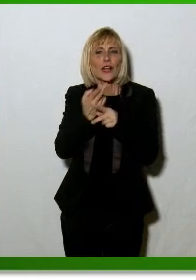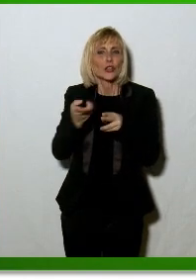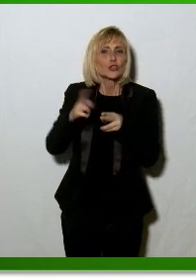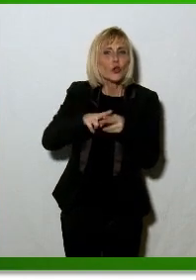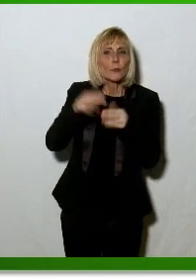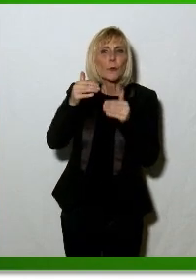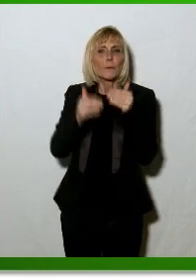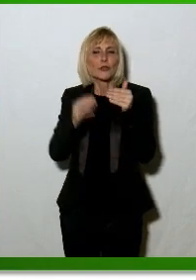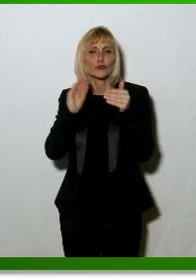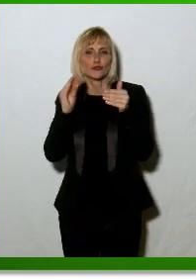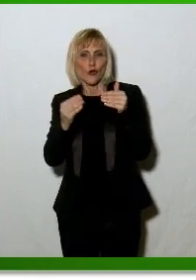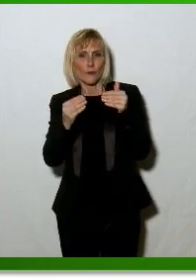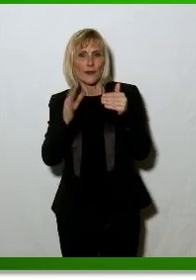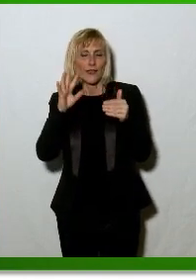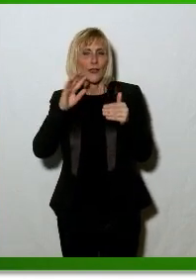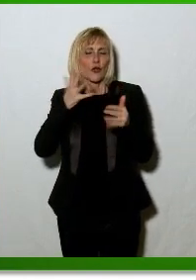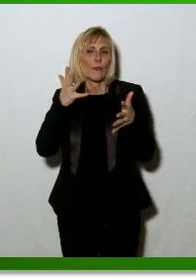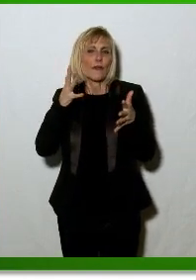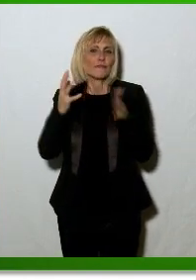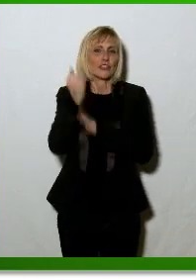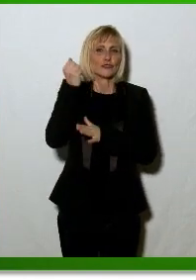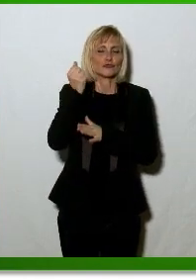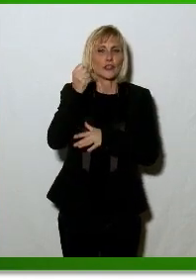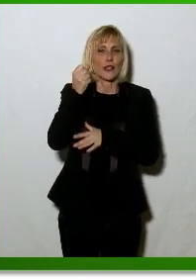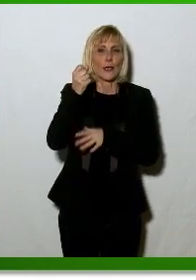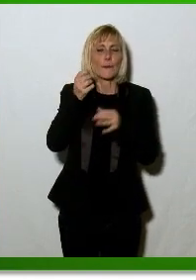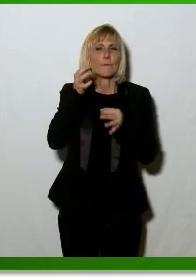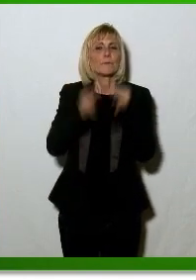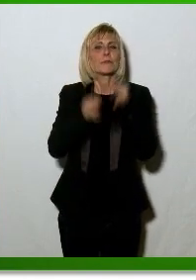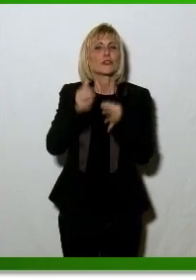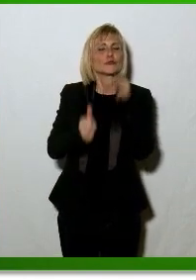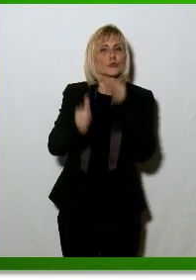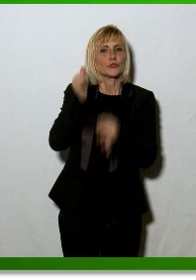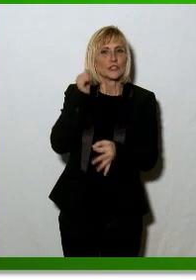vincere un fastidioso pregiudizio che questa Italia